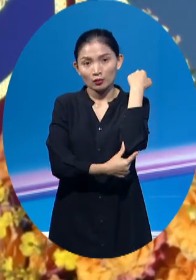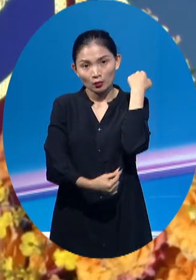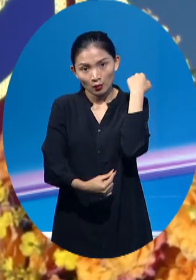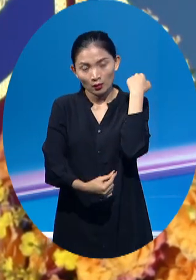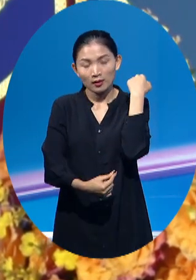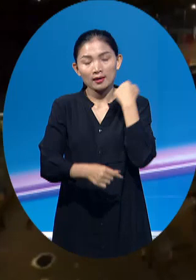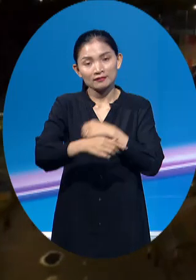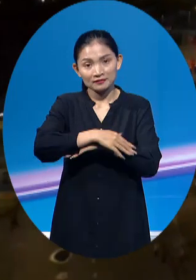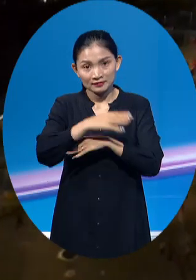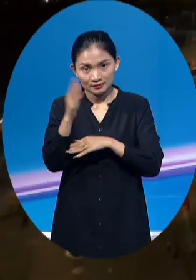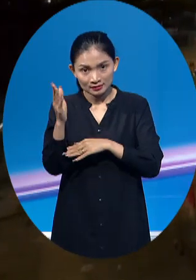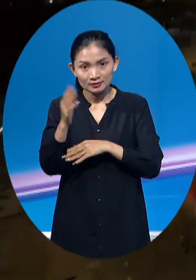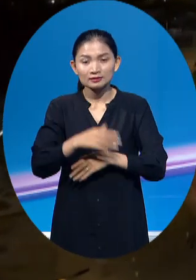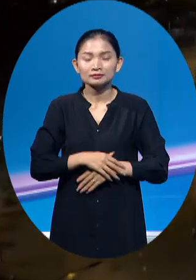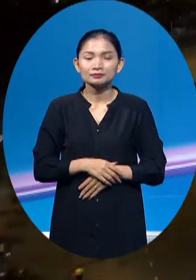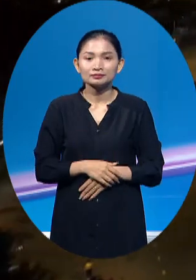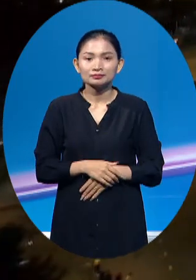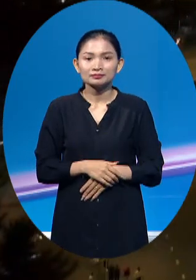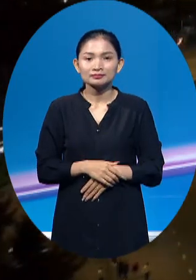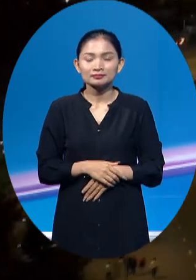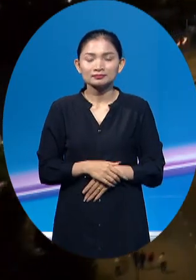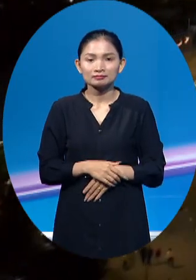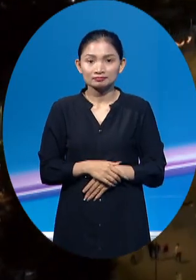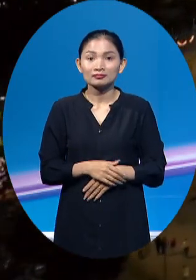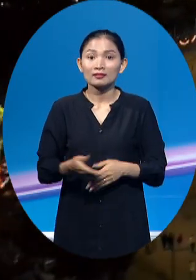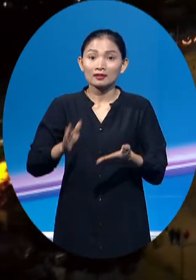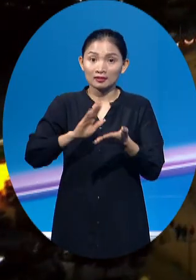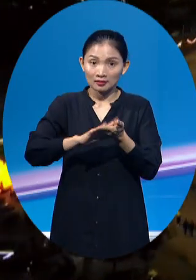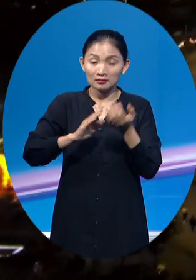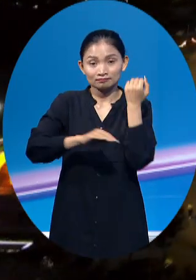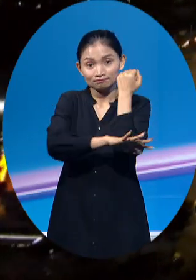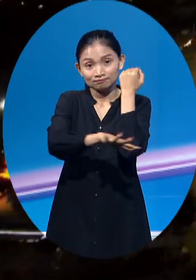lợi thế cạnh tranh khác biệt của tỉnh Cà Mau và khu vực đồng bằng sông Cửu Long chúng ta.